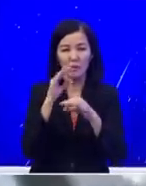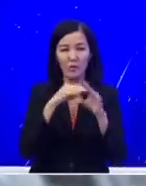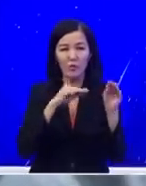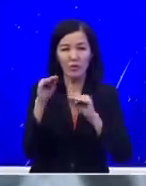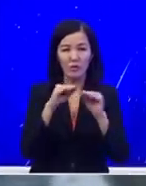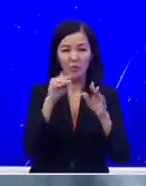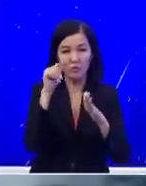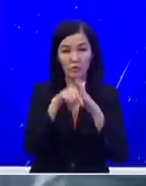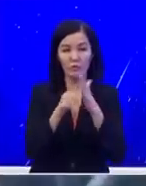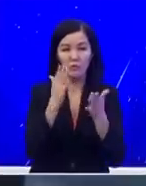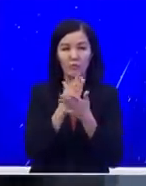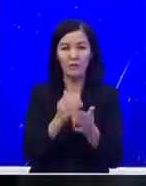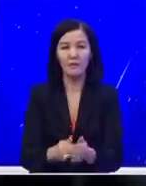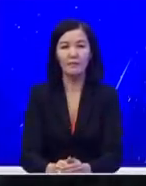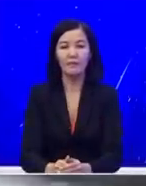оборудование.